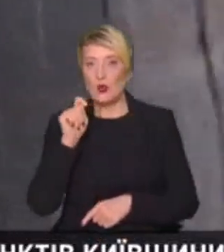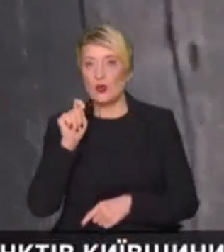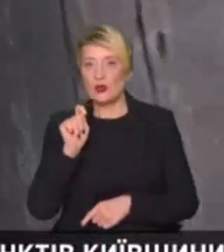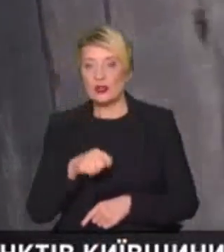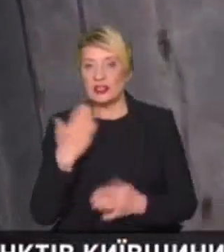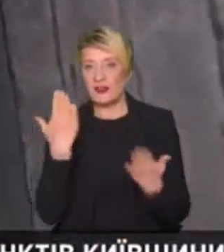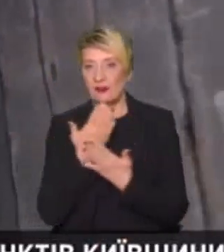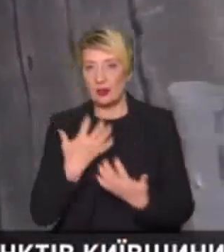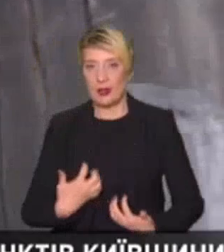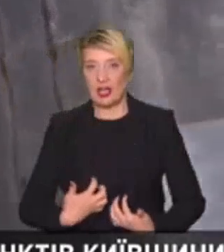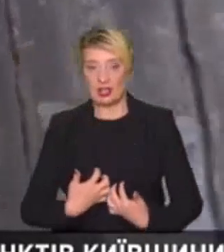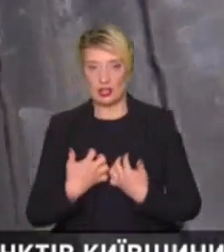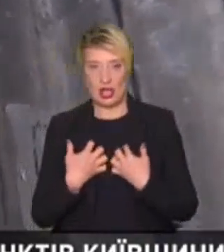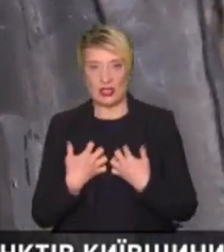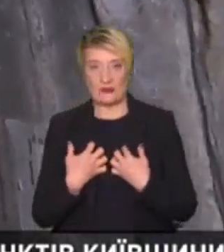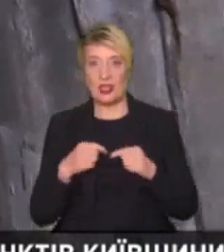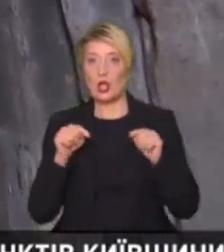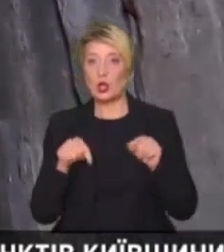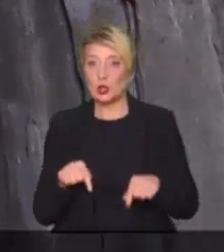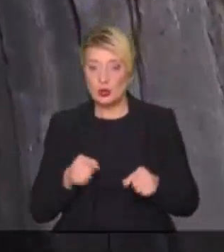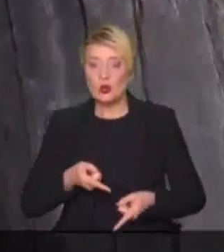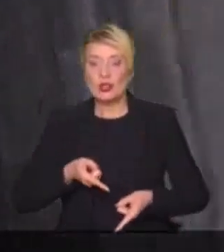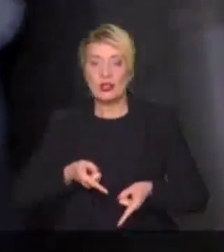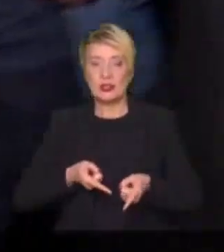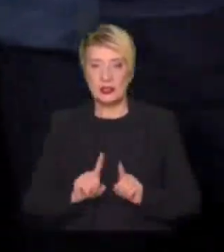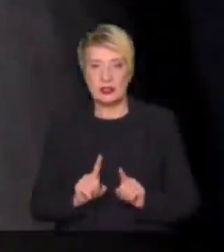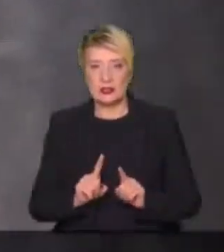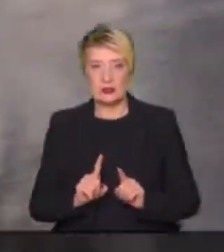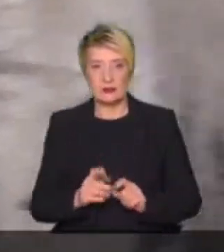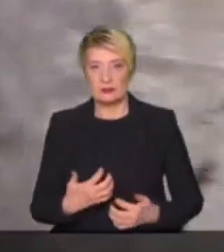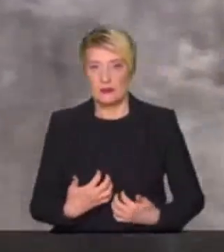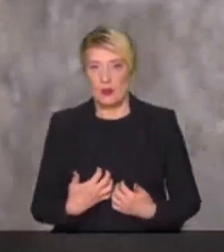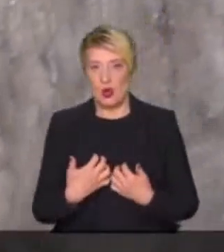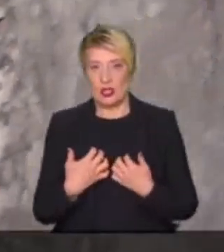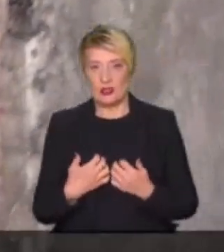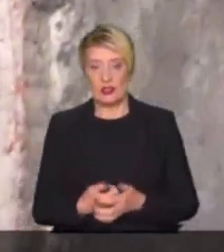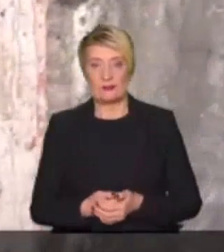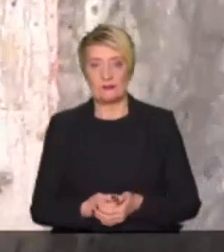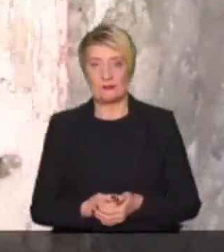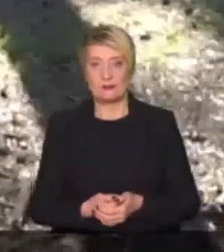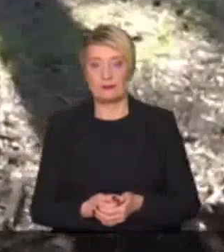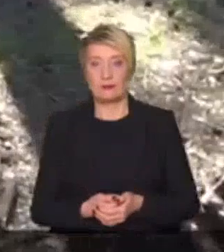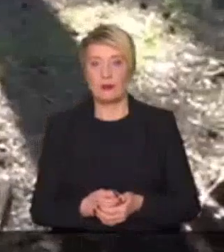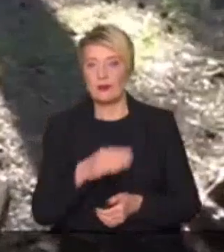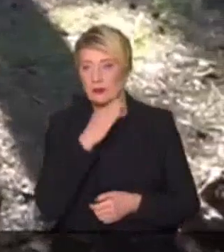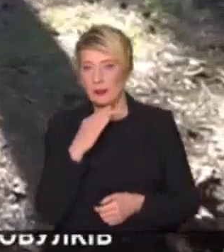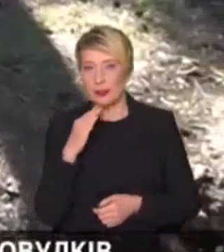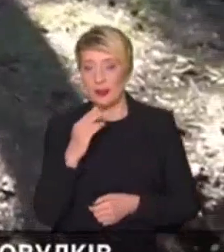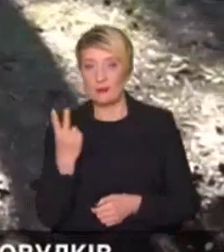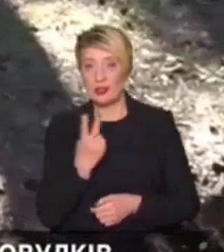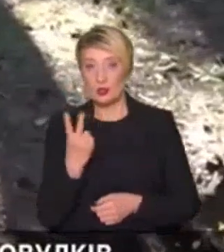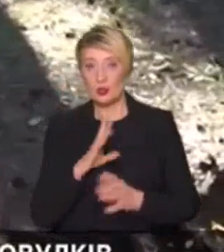фільм жахів «Штольня». І тут дійсно моторошно. До речі, півсотні дотів після Другої